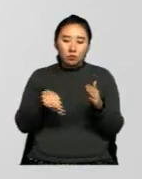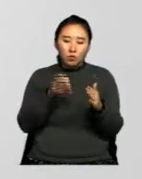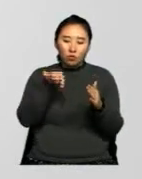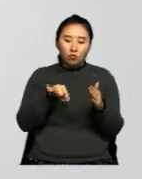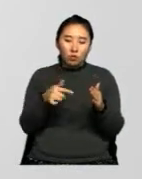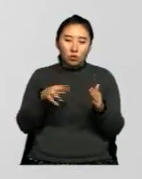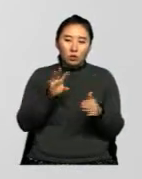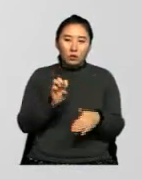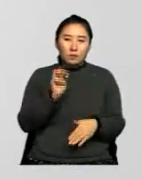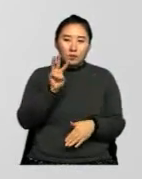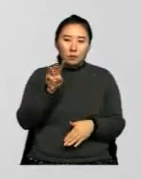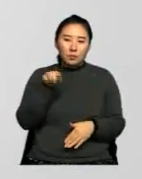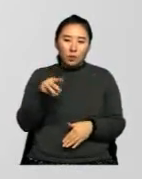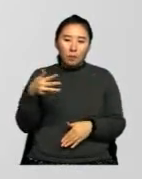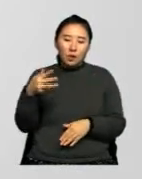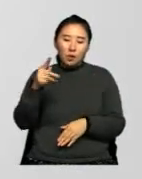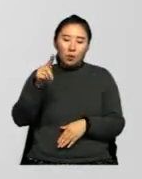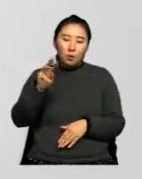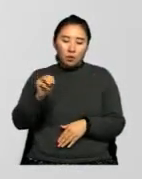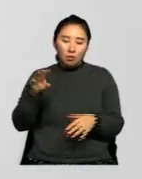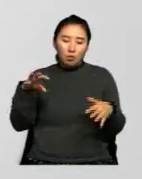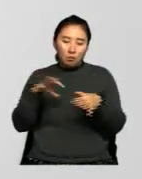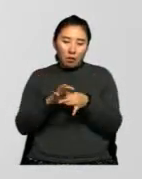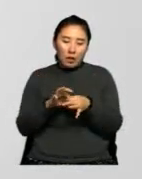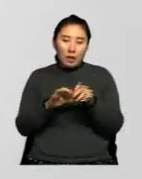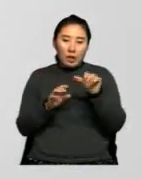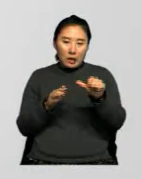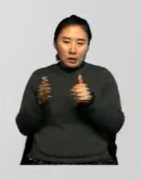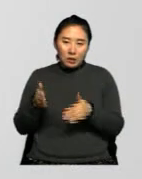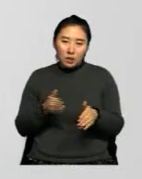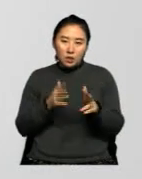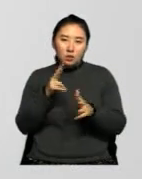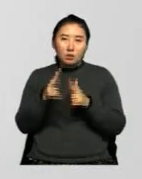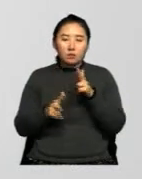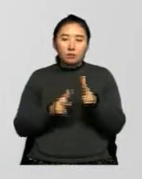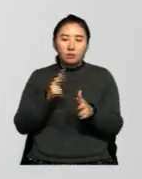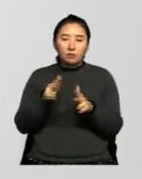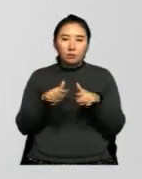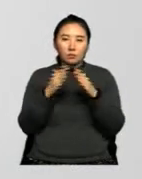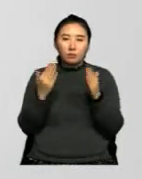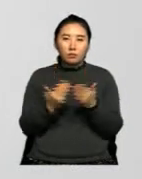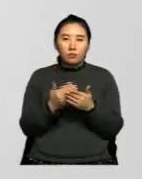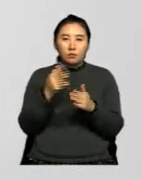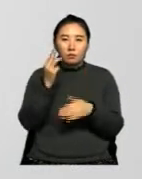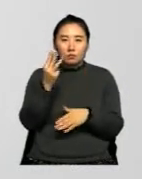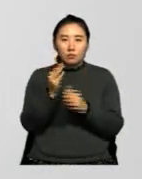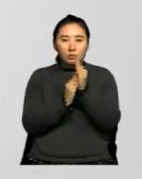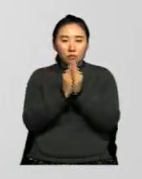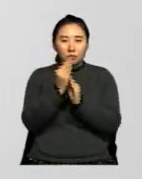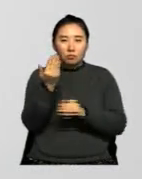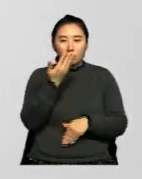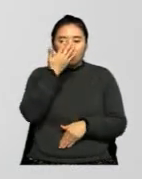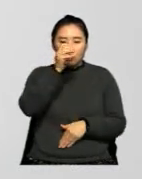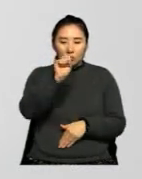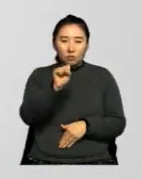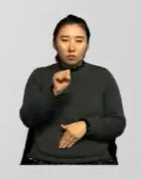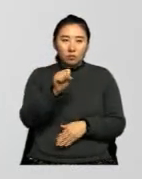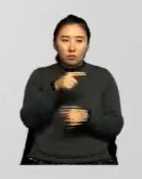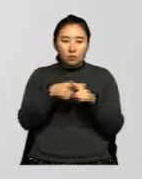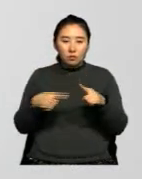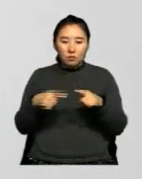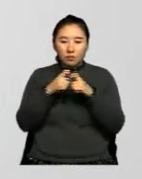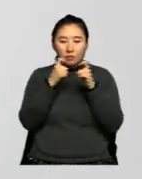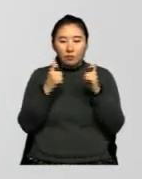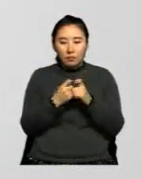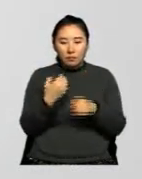4 13.8 km 를 연결하는 gtx a 노선 건설 사업은 전체 3조 9000억원 규모로 절반은